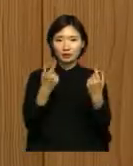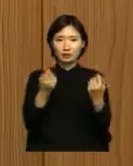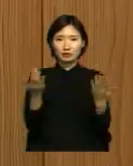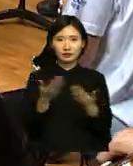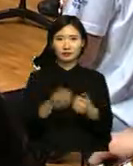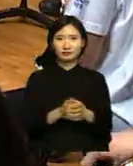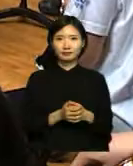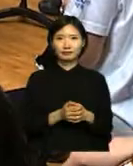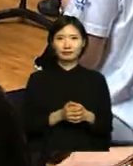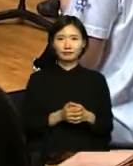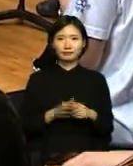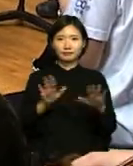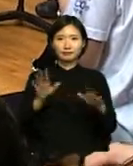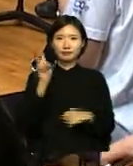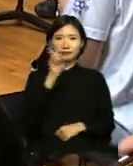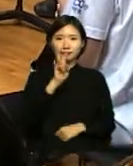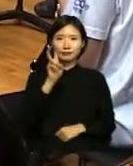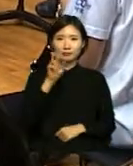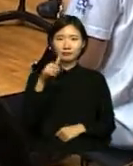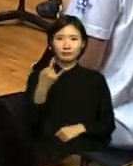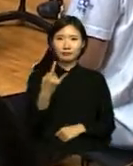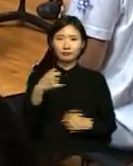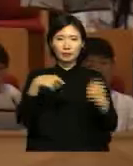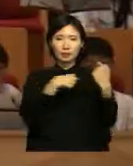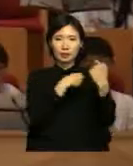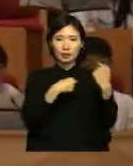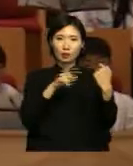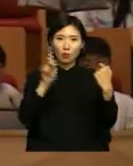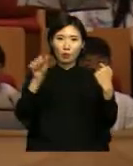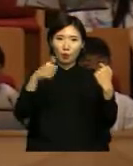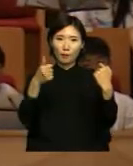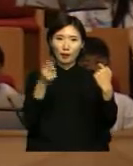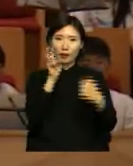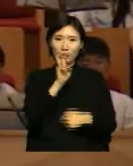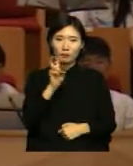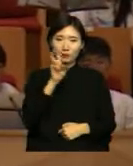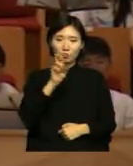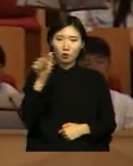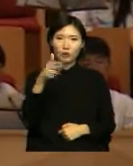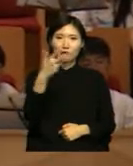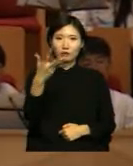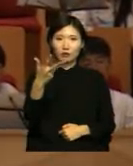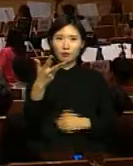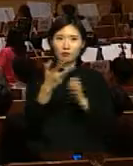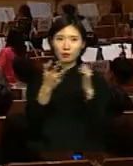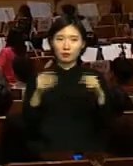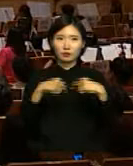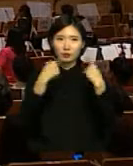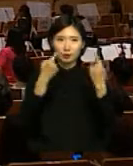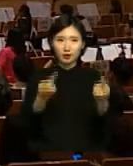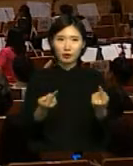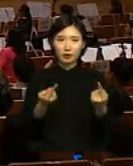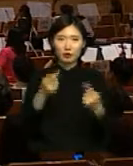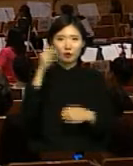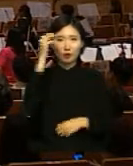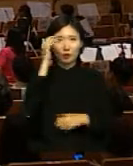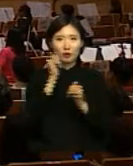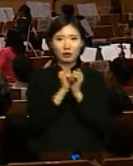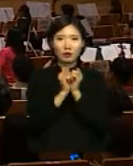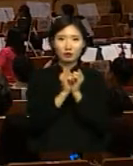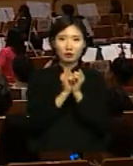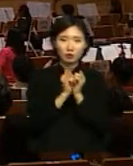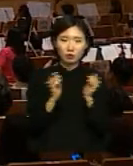experience. 이번 음악회는 악기 연주에 500명, 합창으로 508명이 참여해 무대뿐 아니라